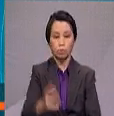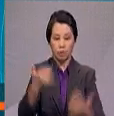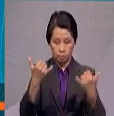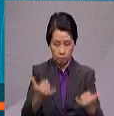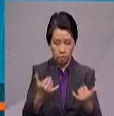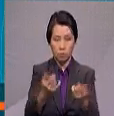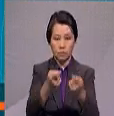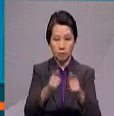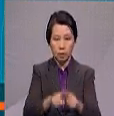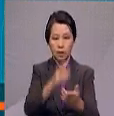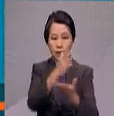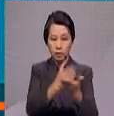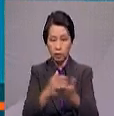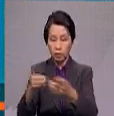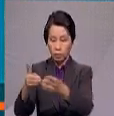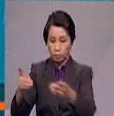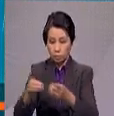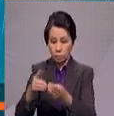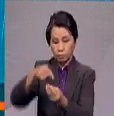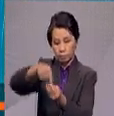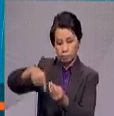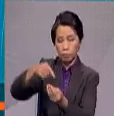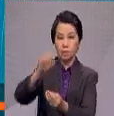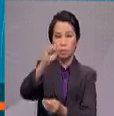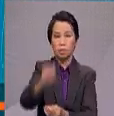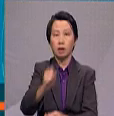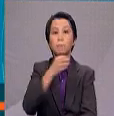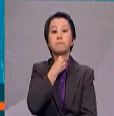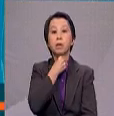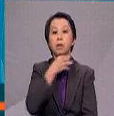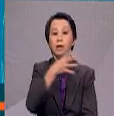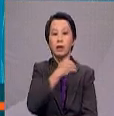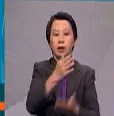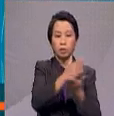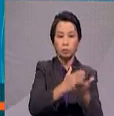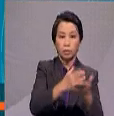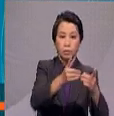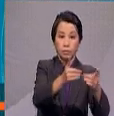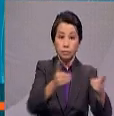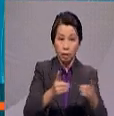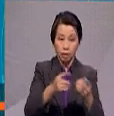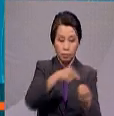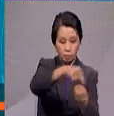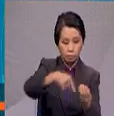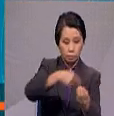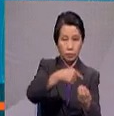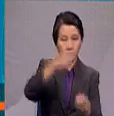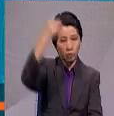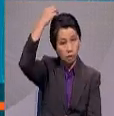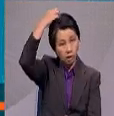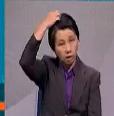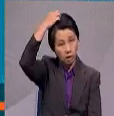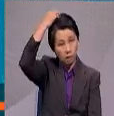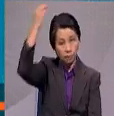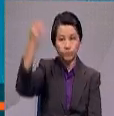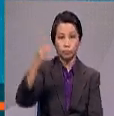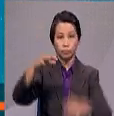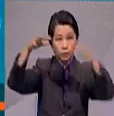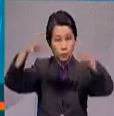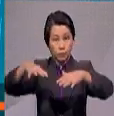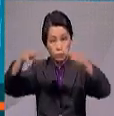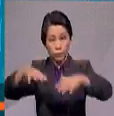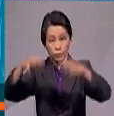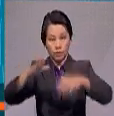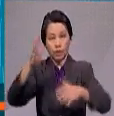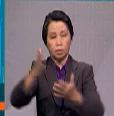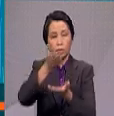berlaku di beberapa daerah di sekitar selatan Perak dan juga di beberapa daerah di sekitar negeri Selangor. Keadaan hujan ini dijangka